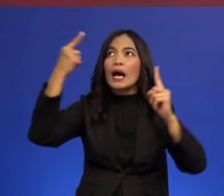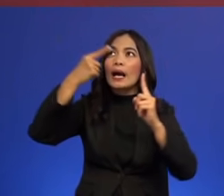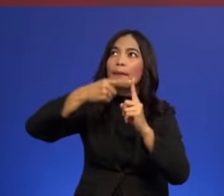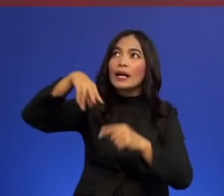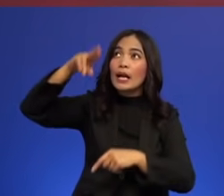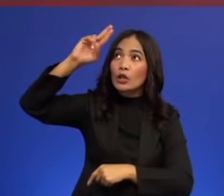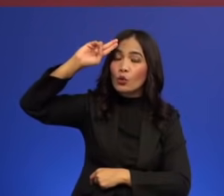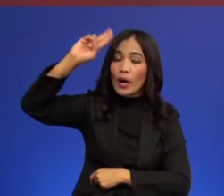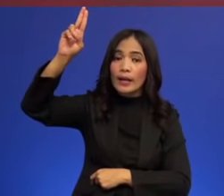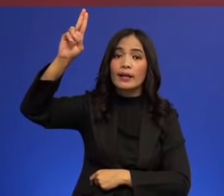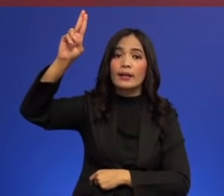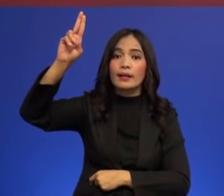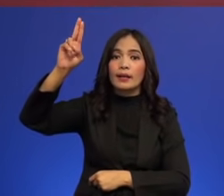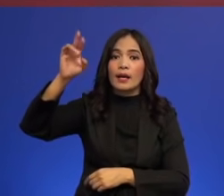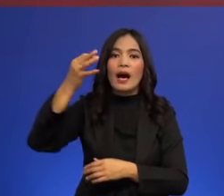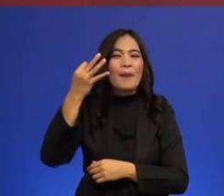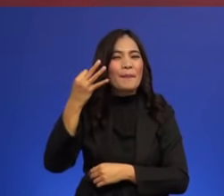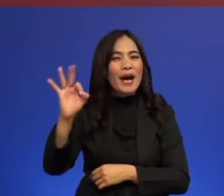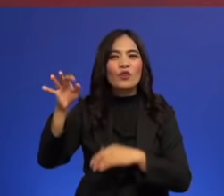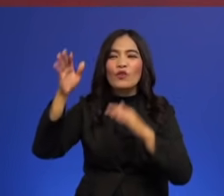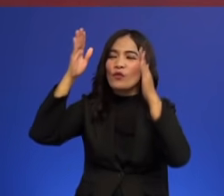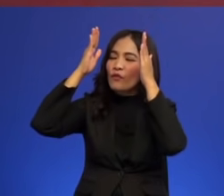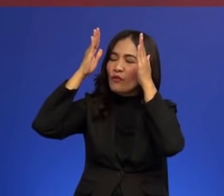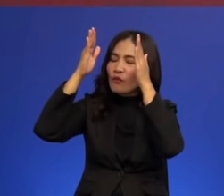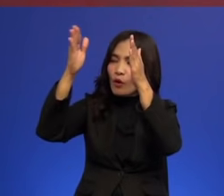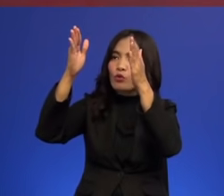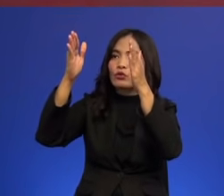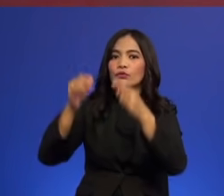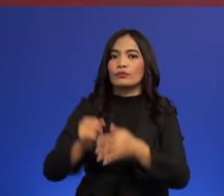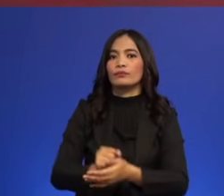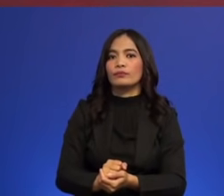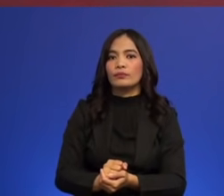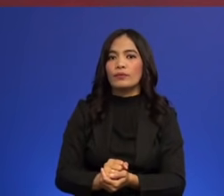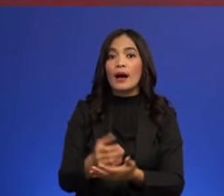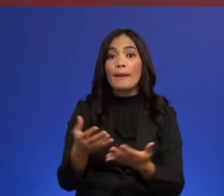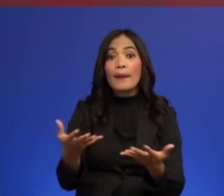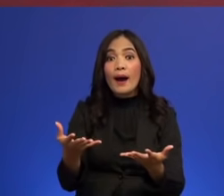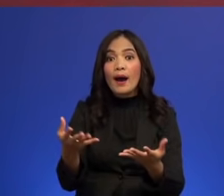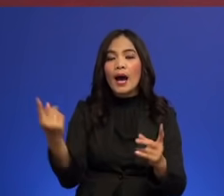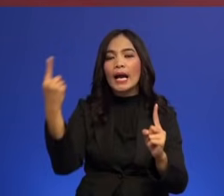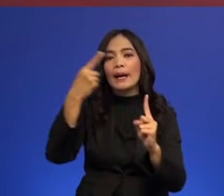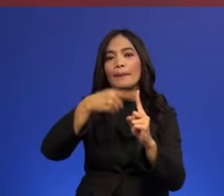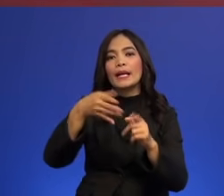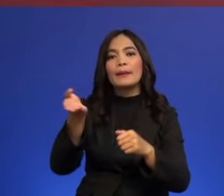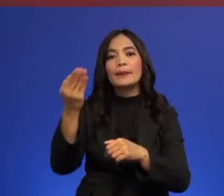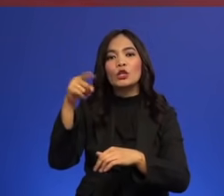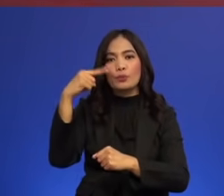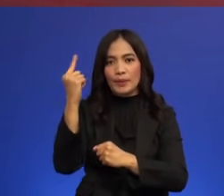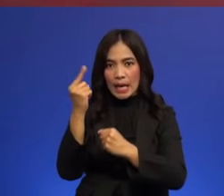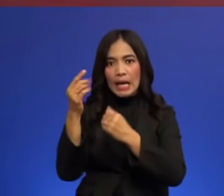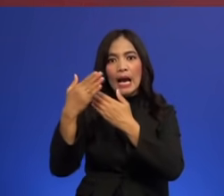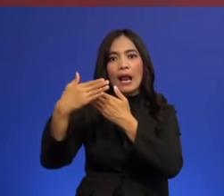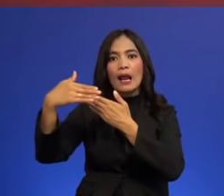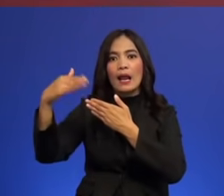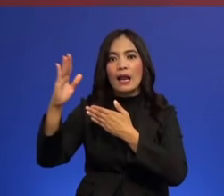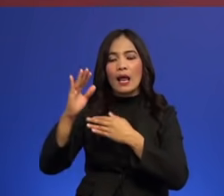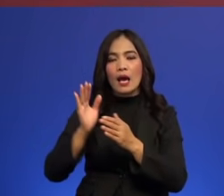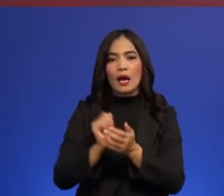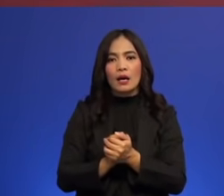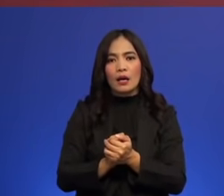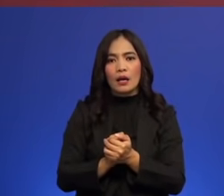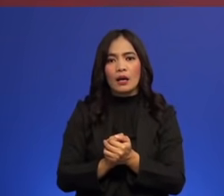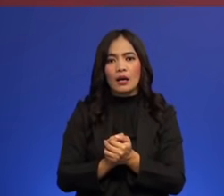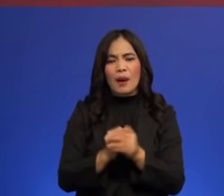Tuhan, baru kita fokus ke Tuhan, yaitu kepada kekekalan.